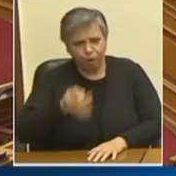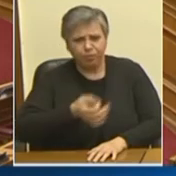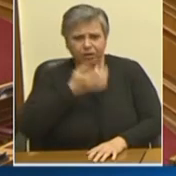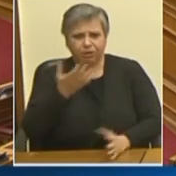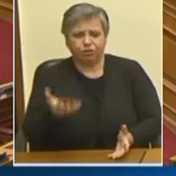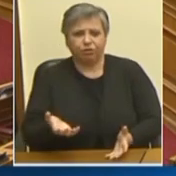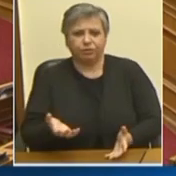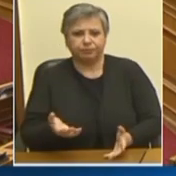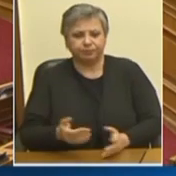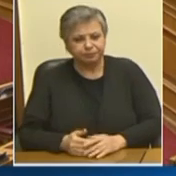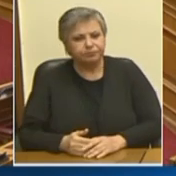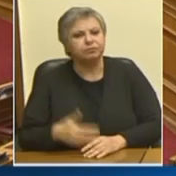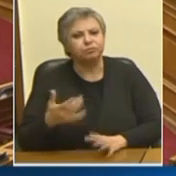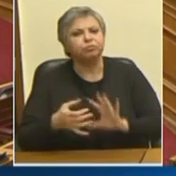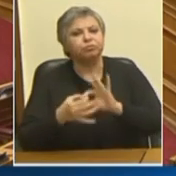Επομένως,